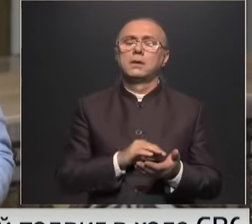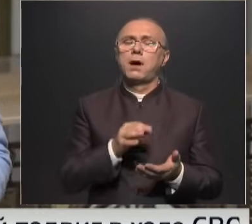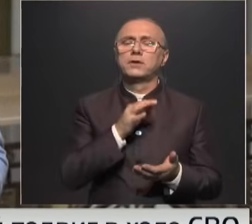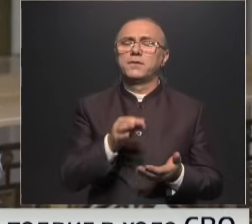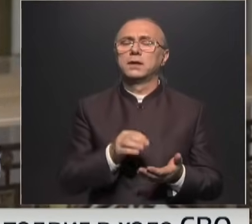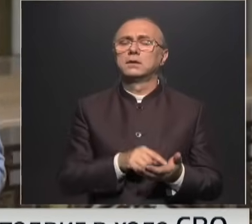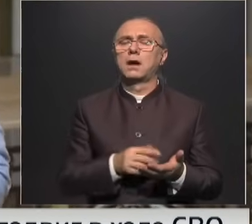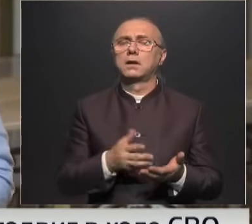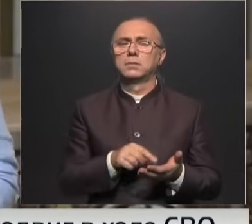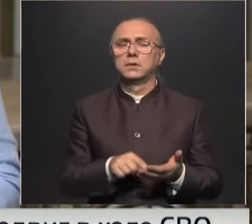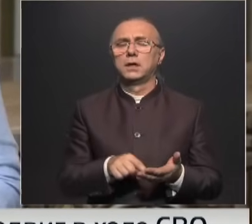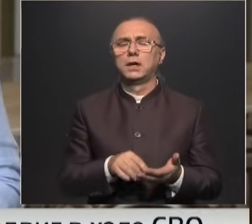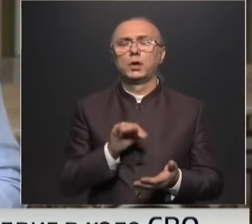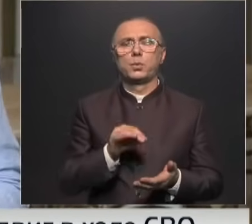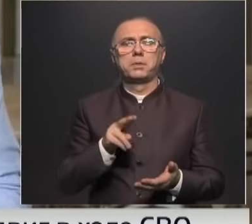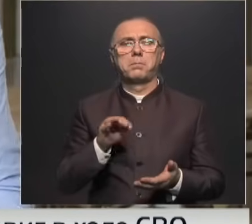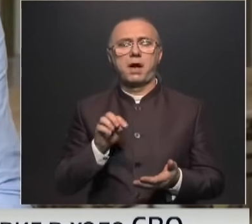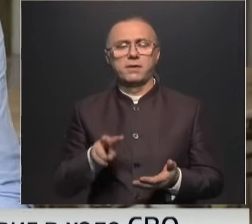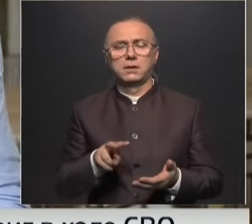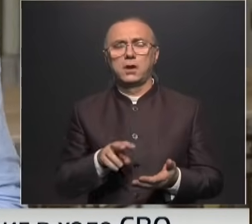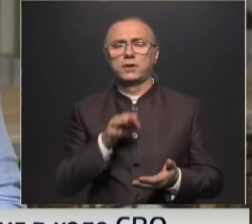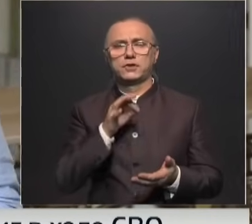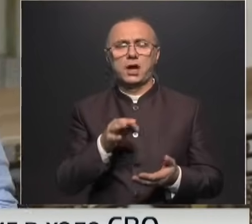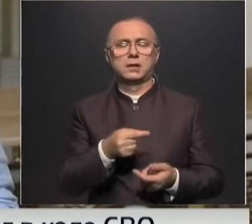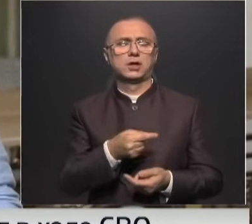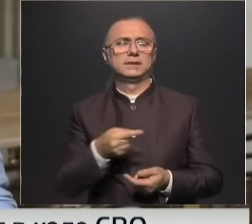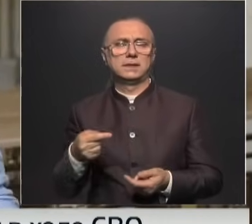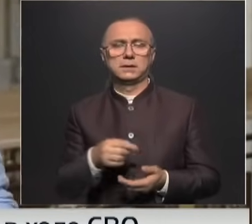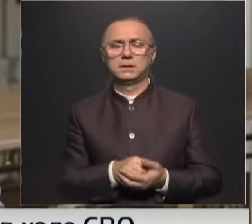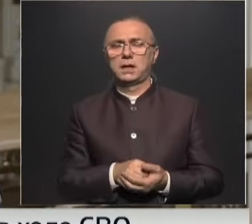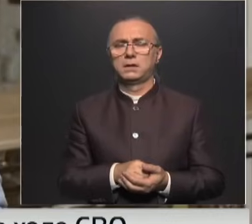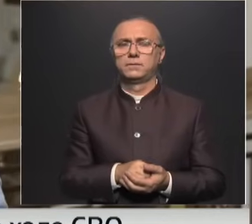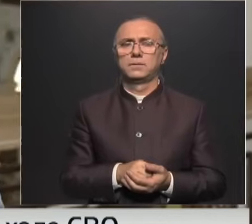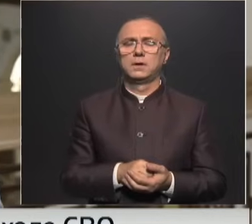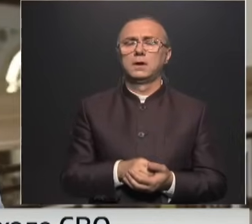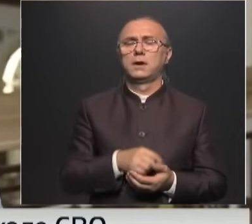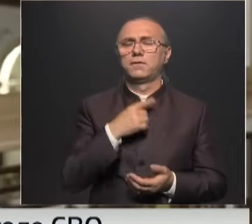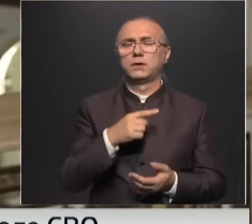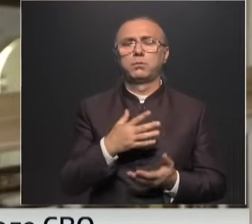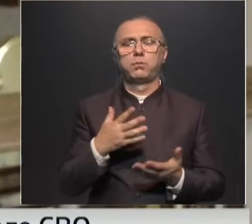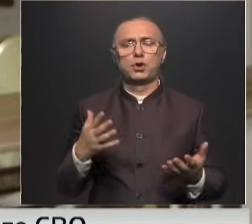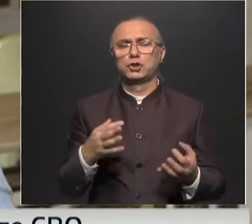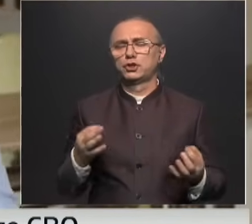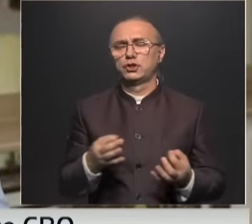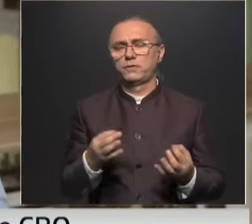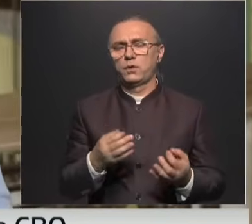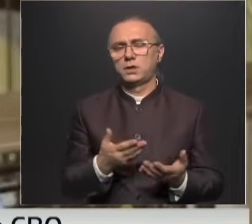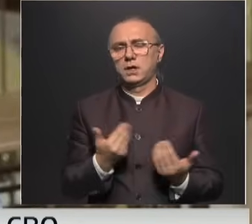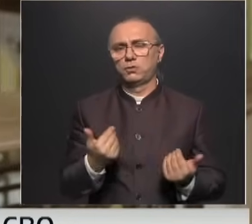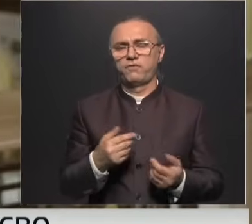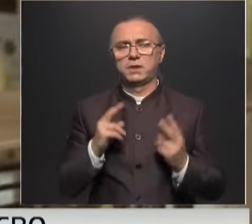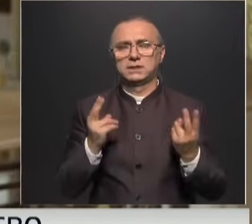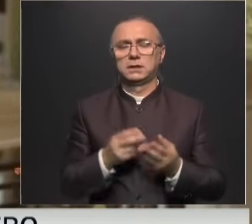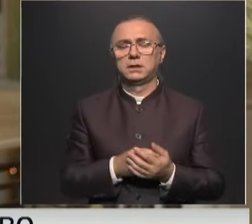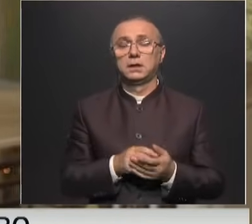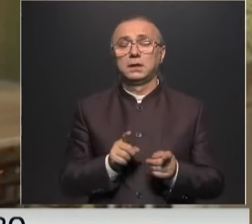все вопросы игумен Павел отвечает отрицательно, говоря, что больше ничего не находится в монастыре. И так обо